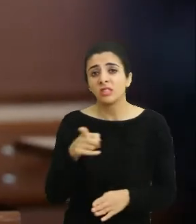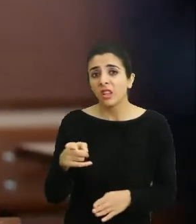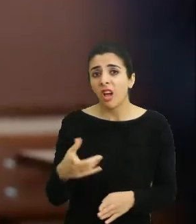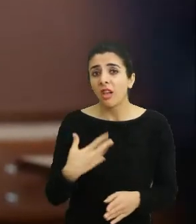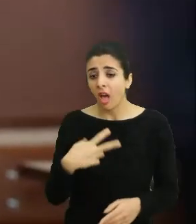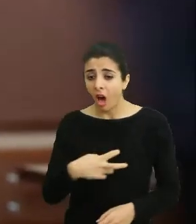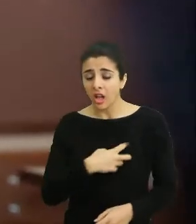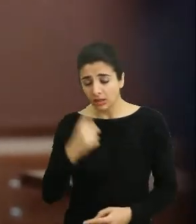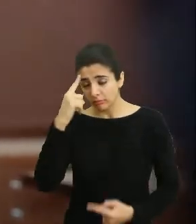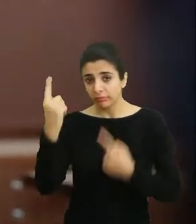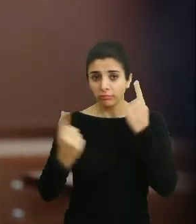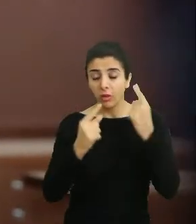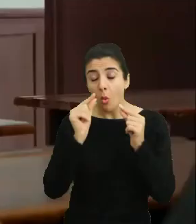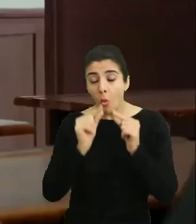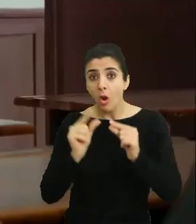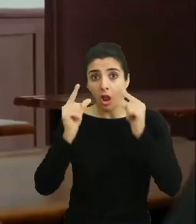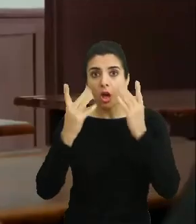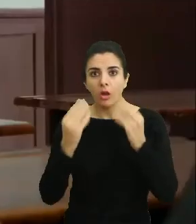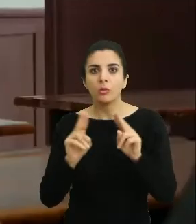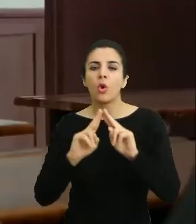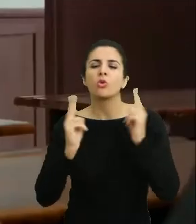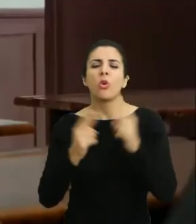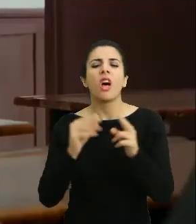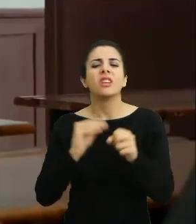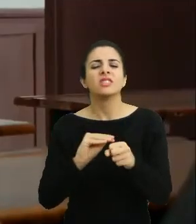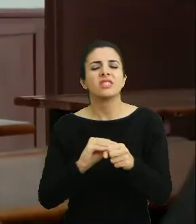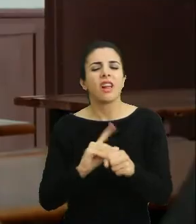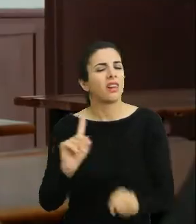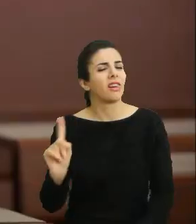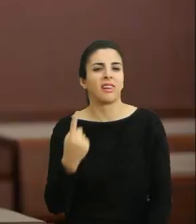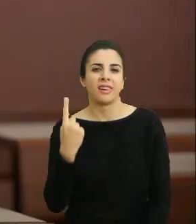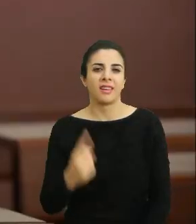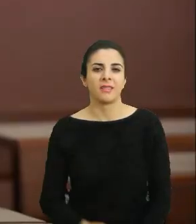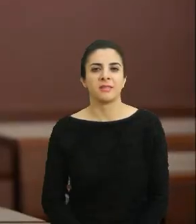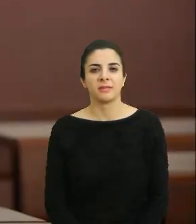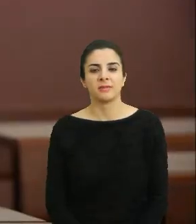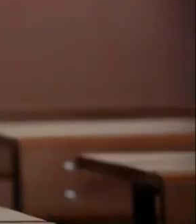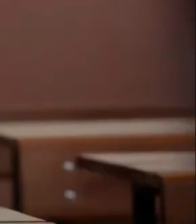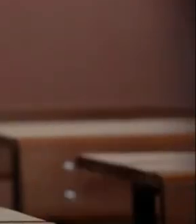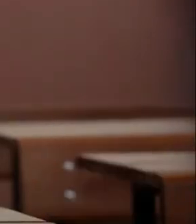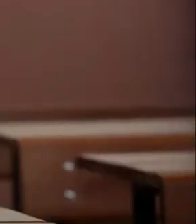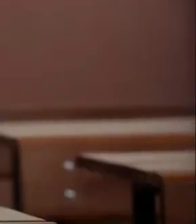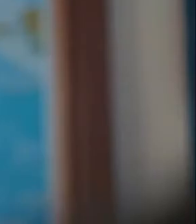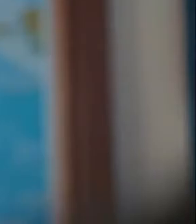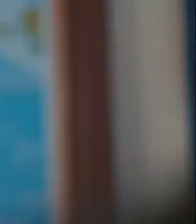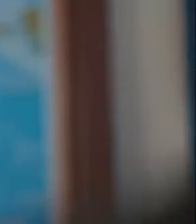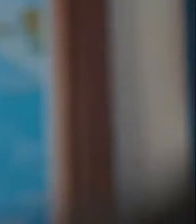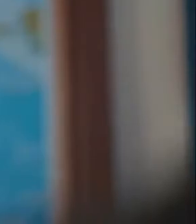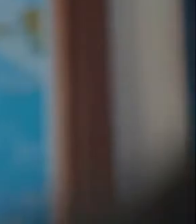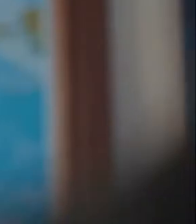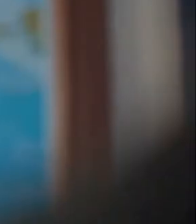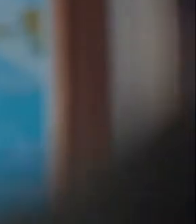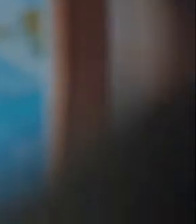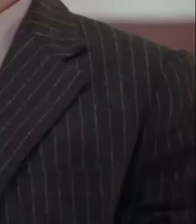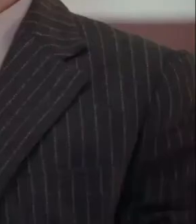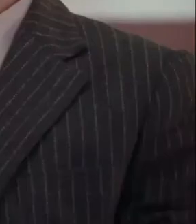daldığınız bu aşk sarhoşluğunun ayılışı bu dünyada olmayacak gibi. Cahit kötü olup bakışlarını düşürerek yutkundu. Erdem göz ucuyla